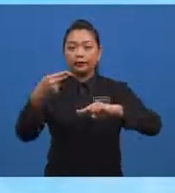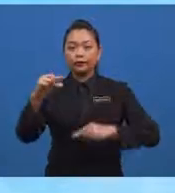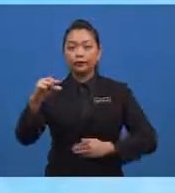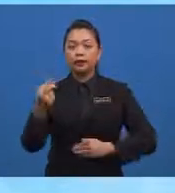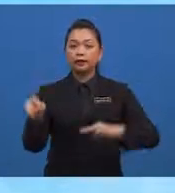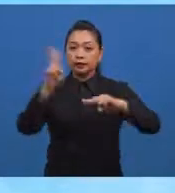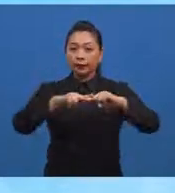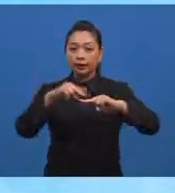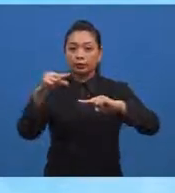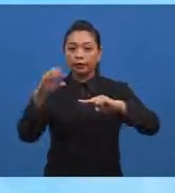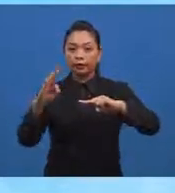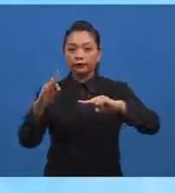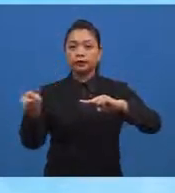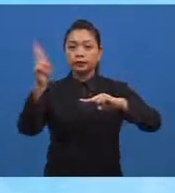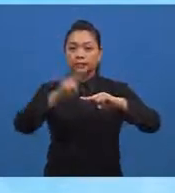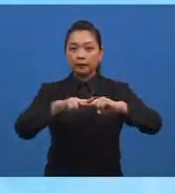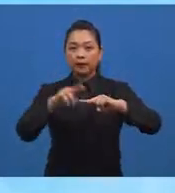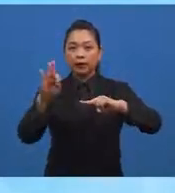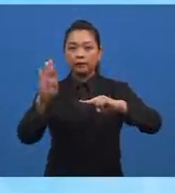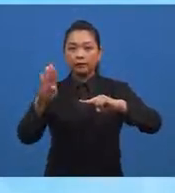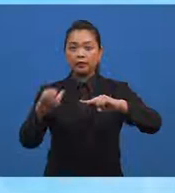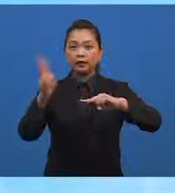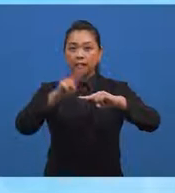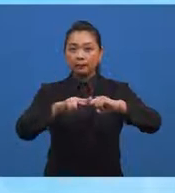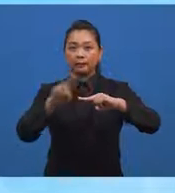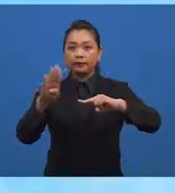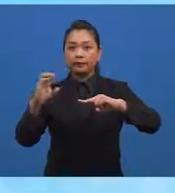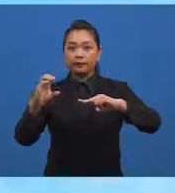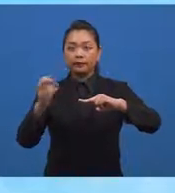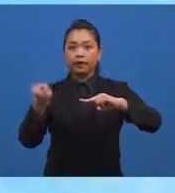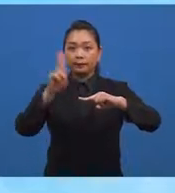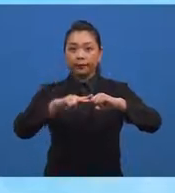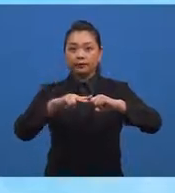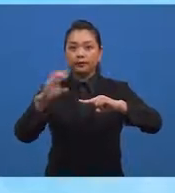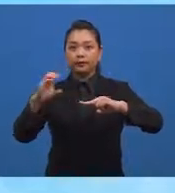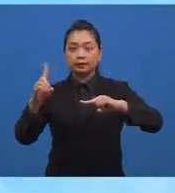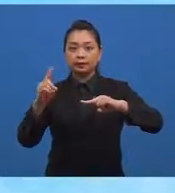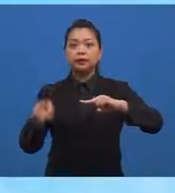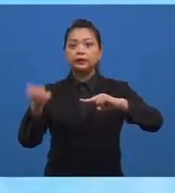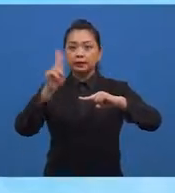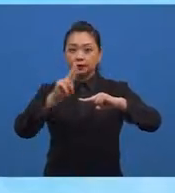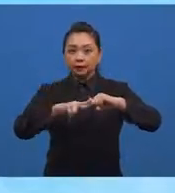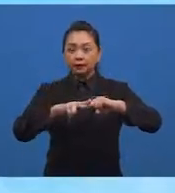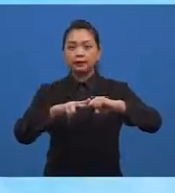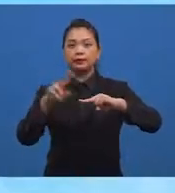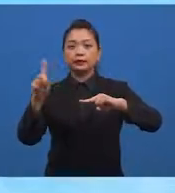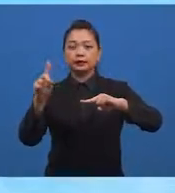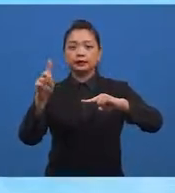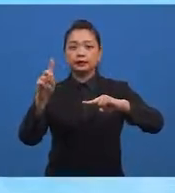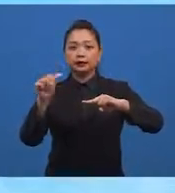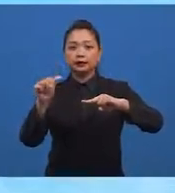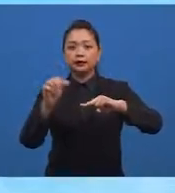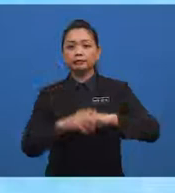tambah GF tambah FB tambah BC tambah CD tambah